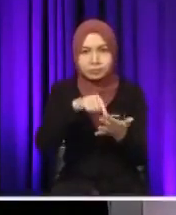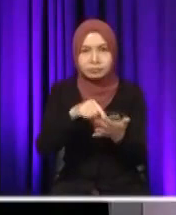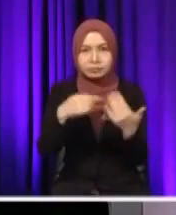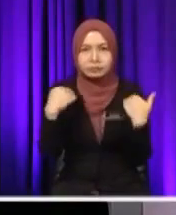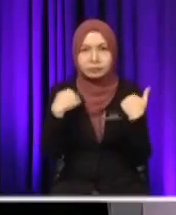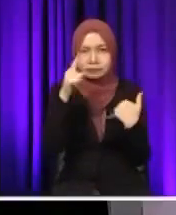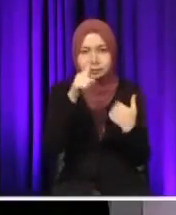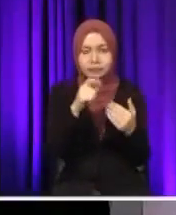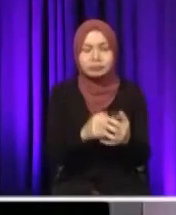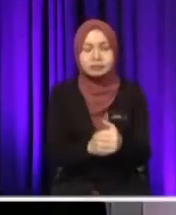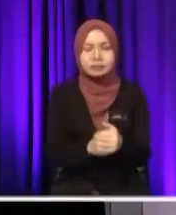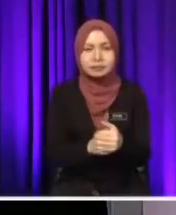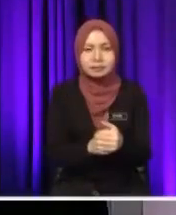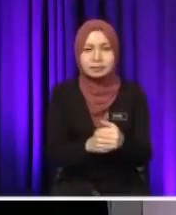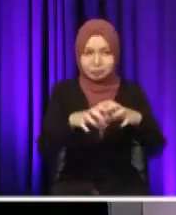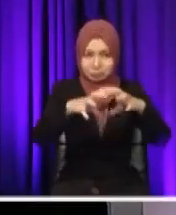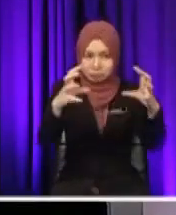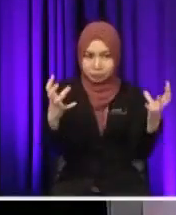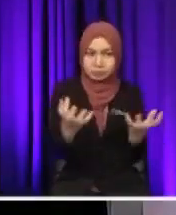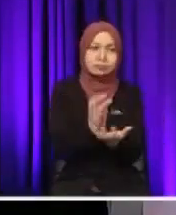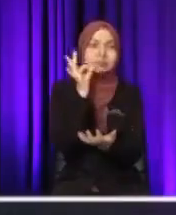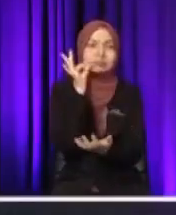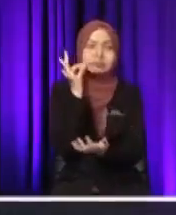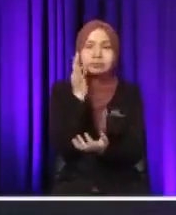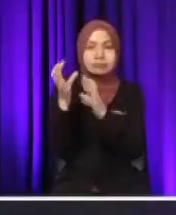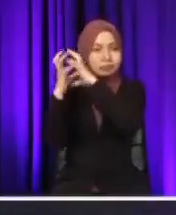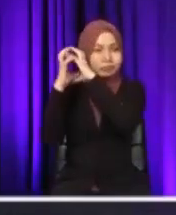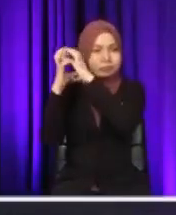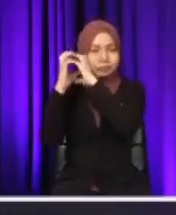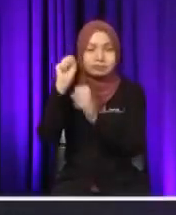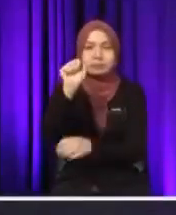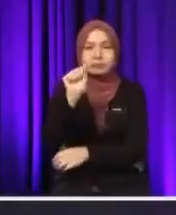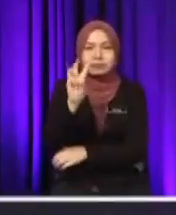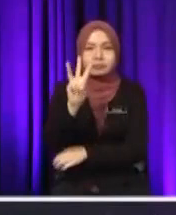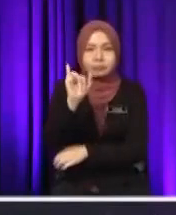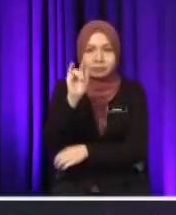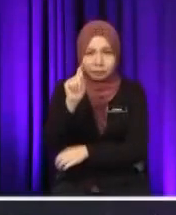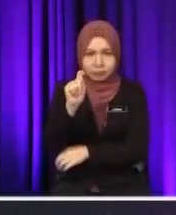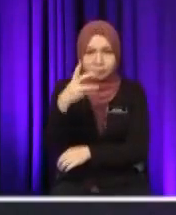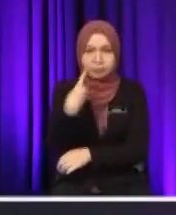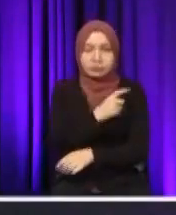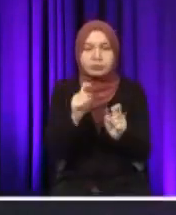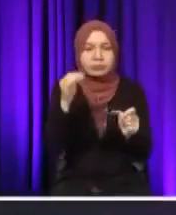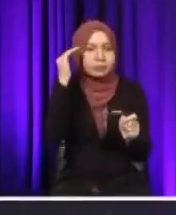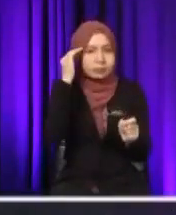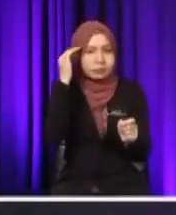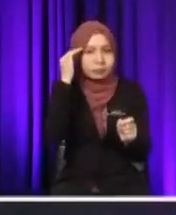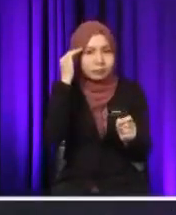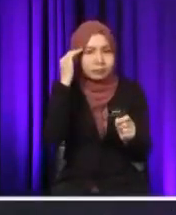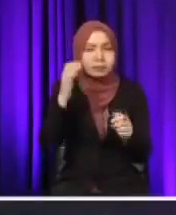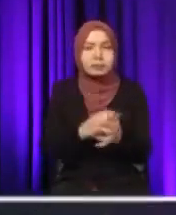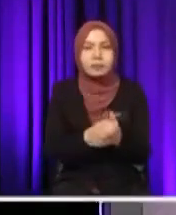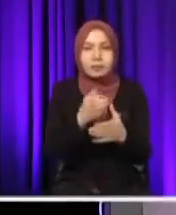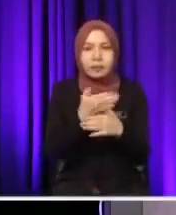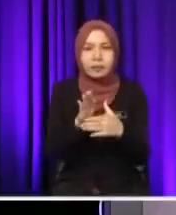besar, iaitu satu tanam besar buah kelapa sawit. Ha, kita kena tahu struktur apakah bahagian-bahagian ada pada kelapa sawit itu. Kita